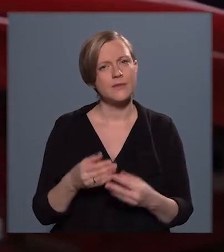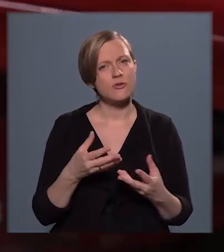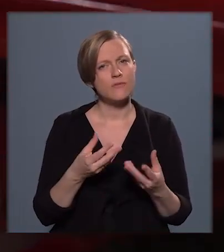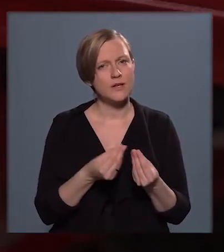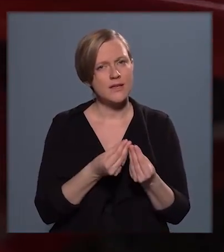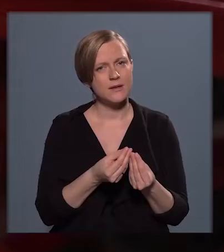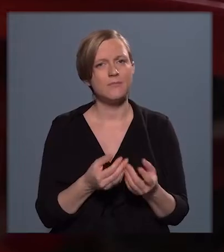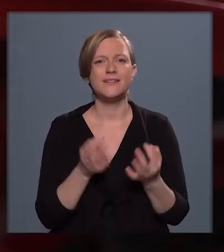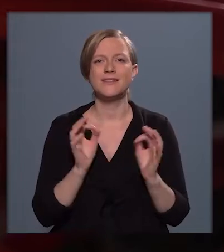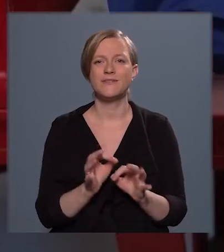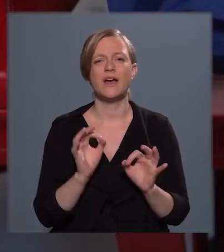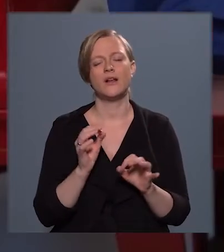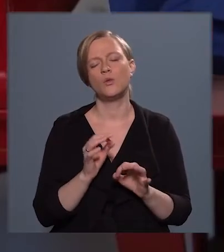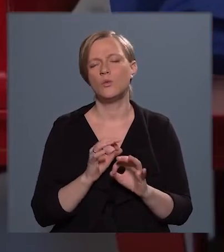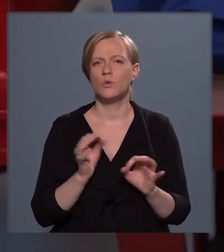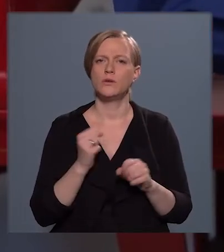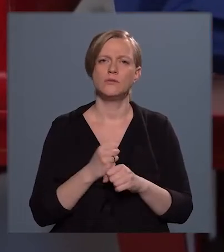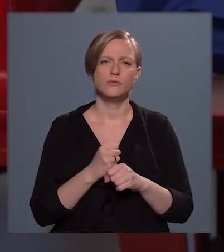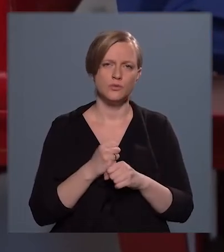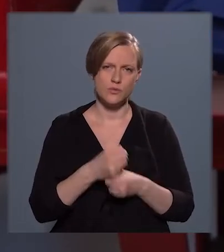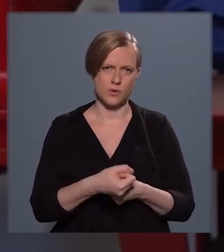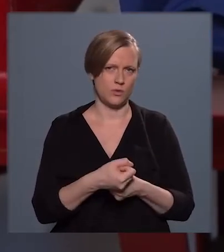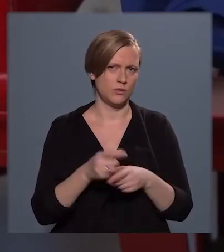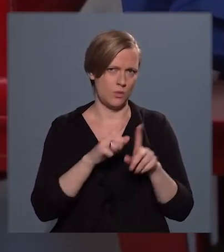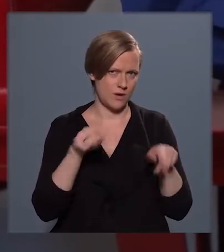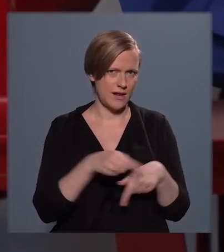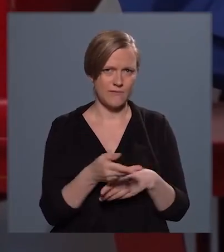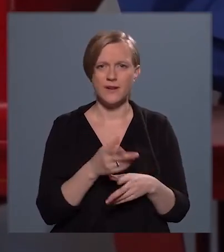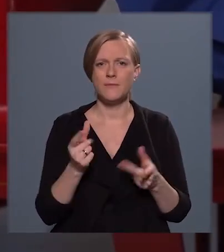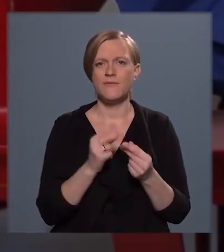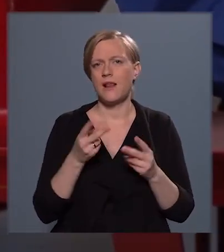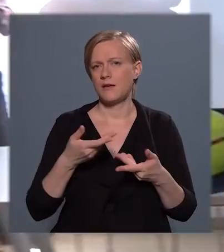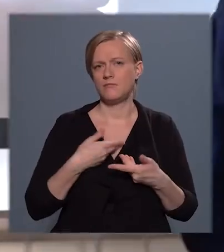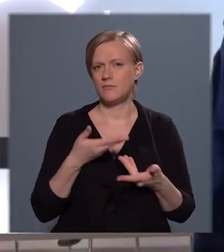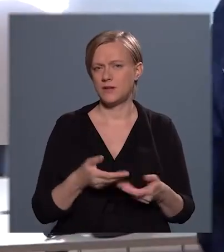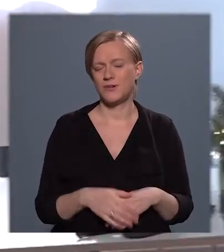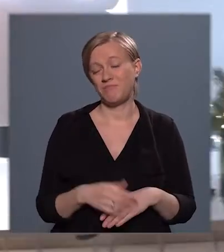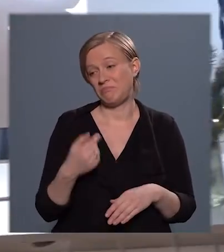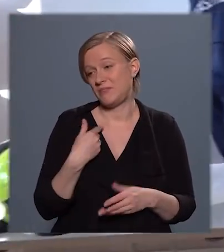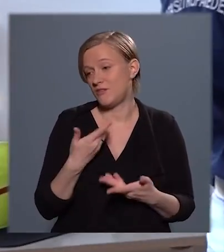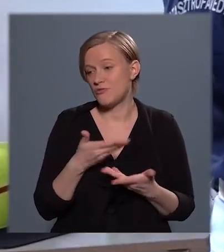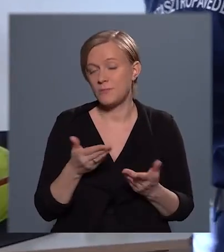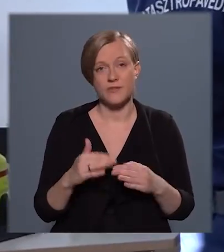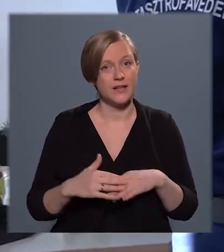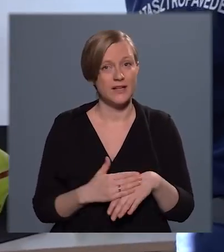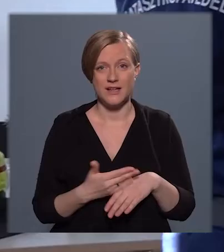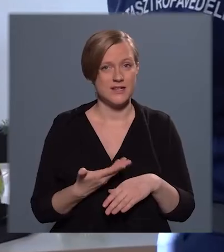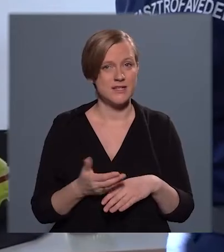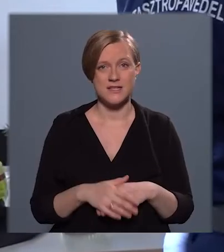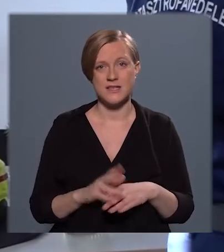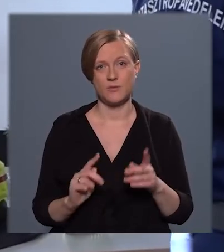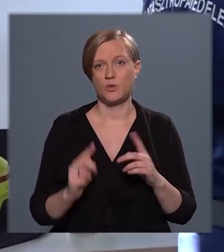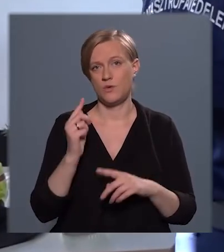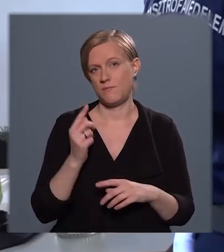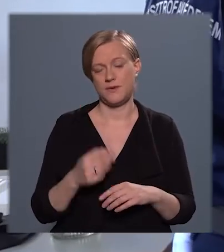egy kiváló tűzoltó oklevelet, ezt mivel lehet kiérdemelni? Én semmivel sem érzem